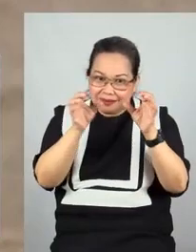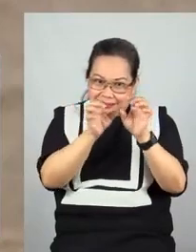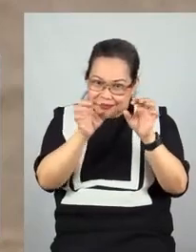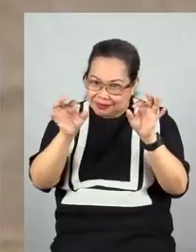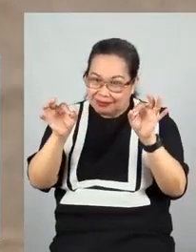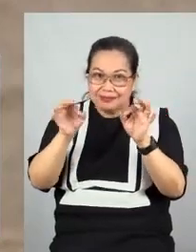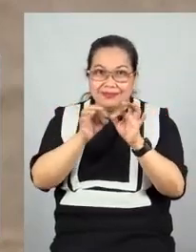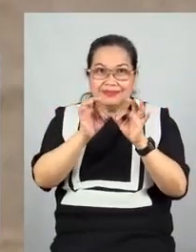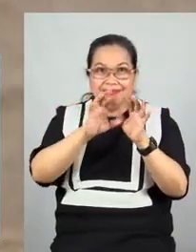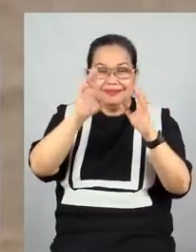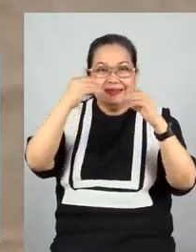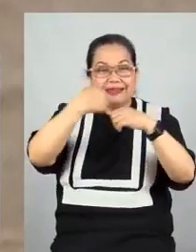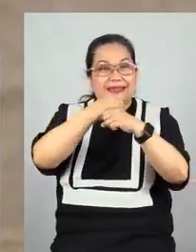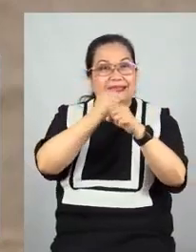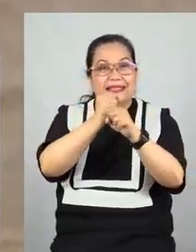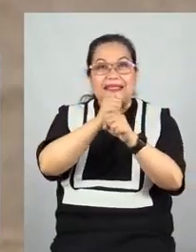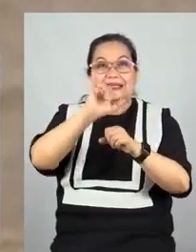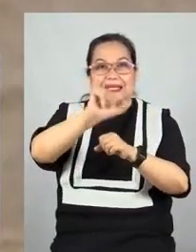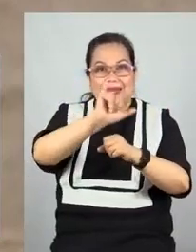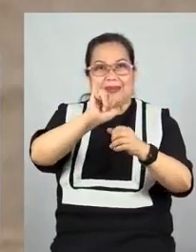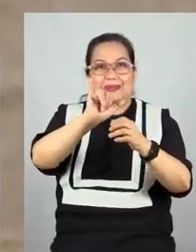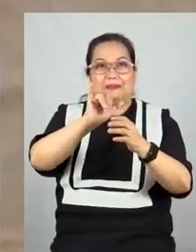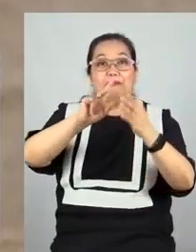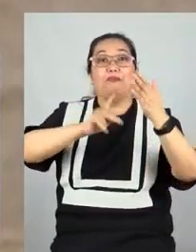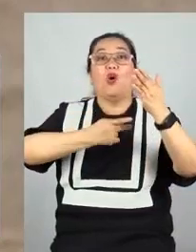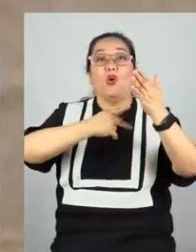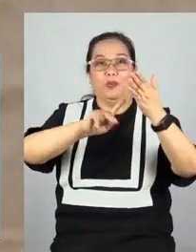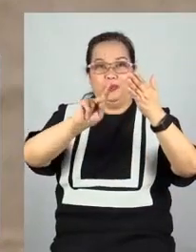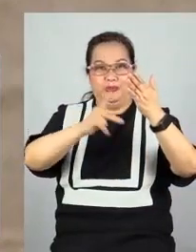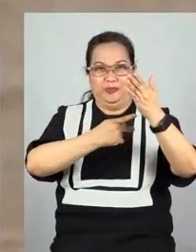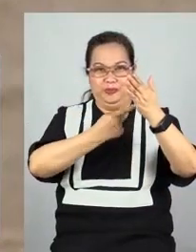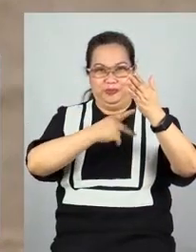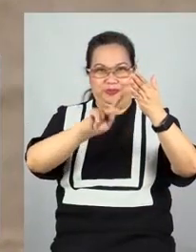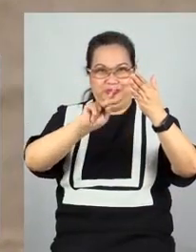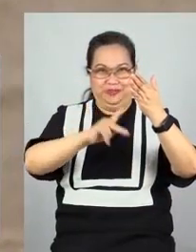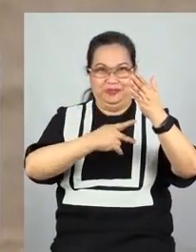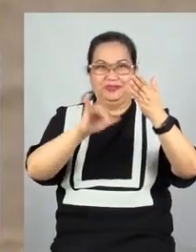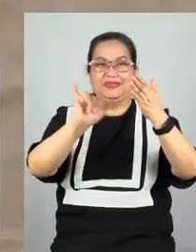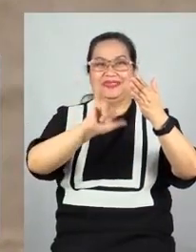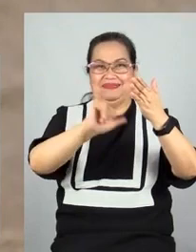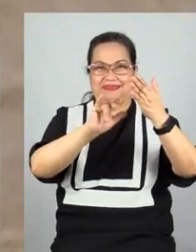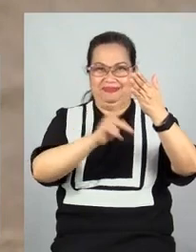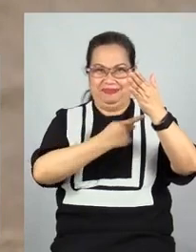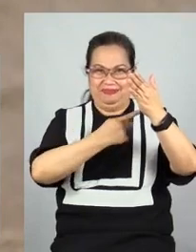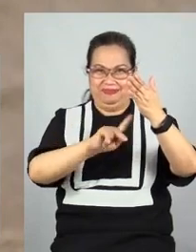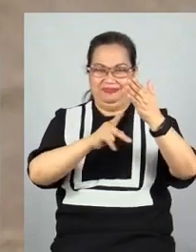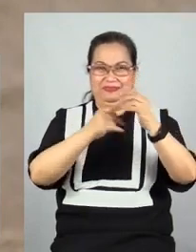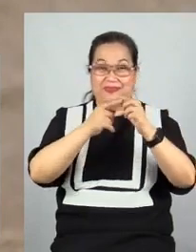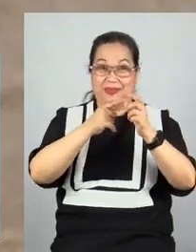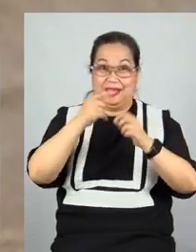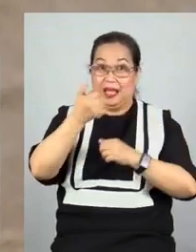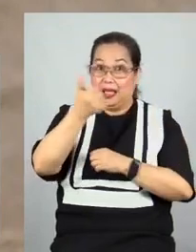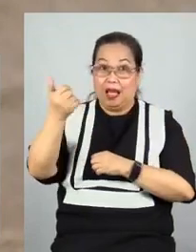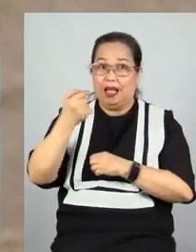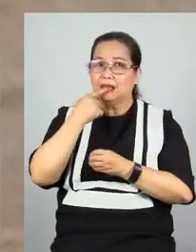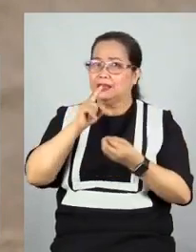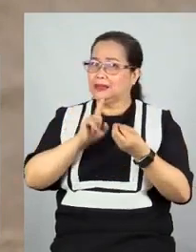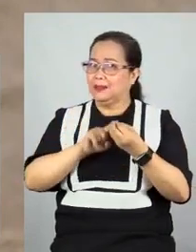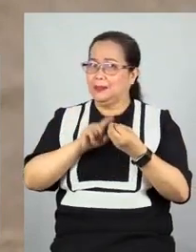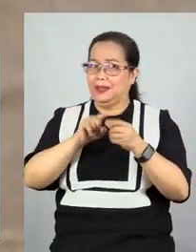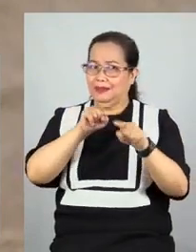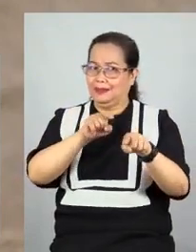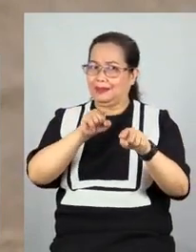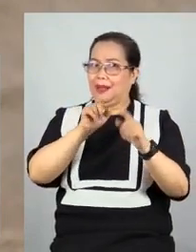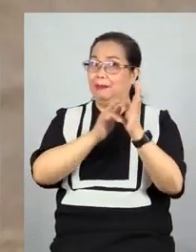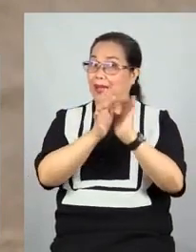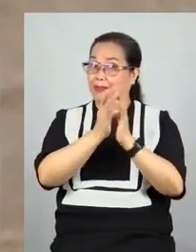ay nakaporma na parang tula. No? At ang sabi pa nga ng iba, ito raw ay